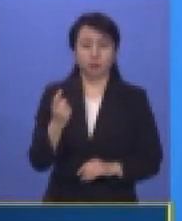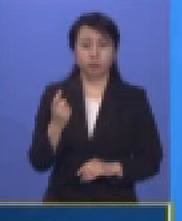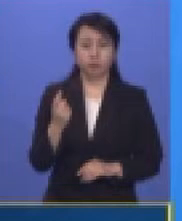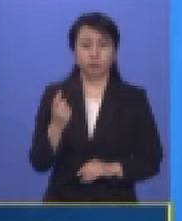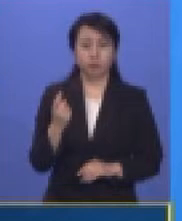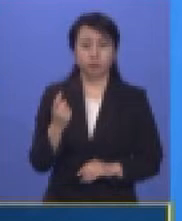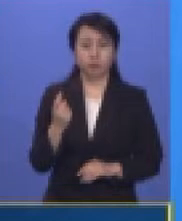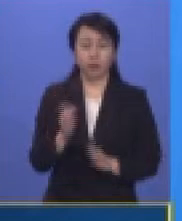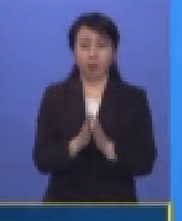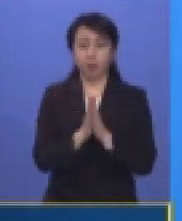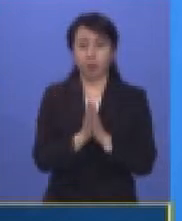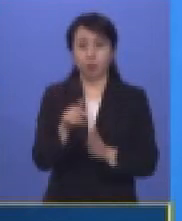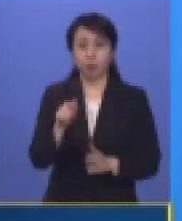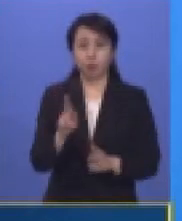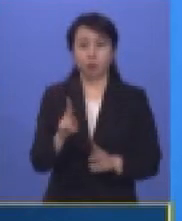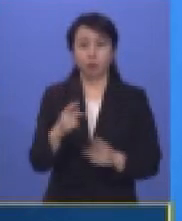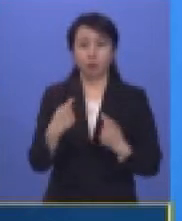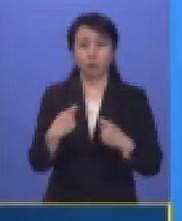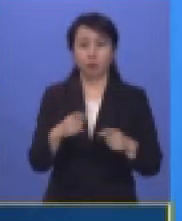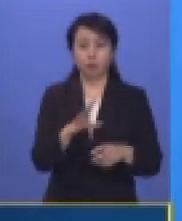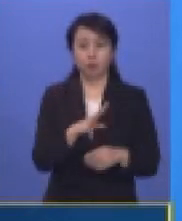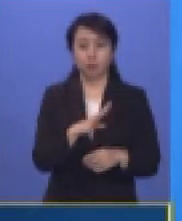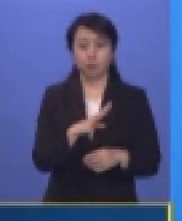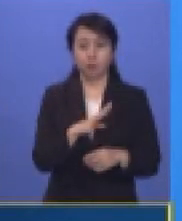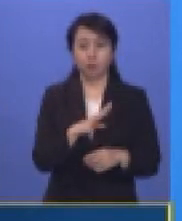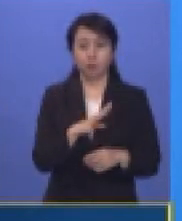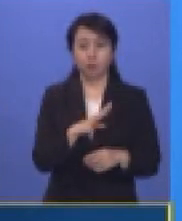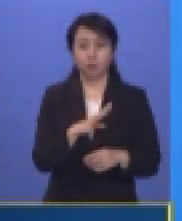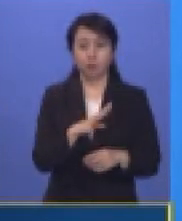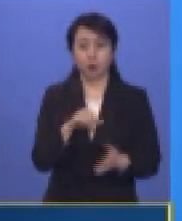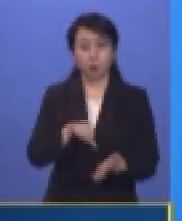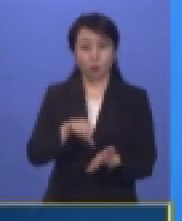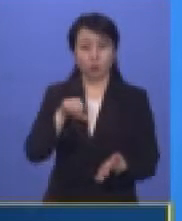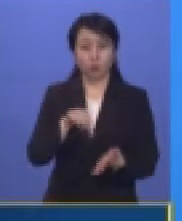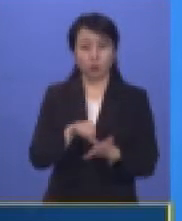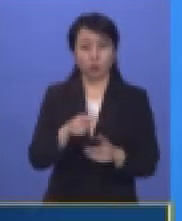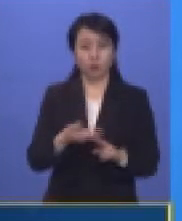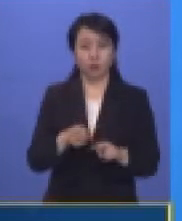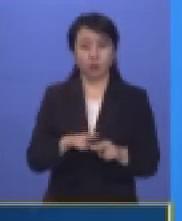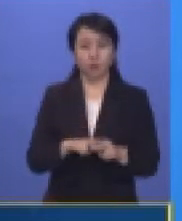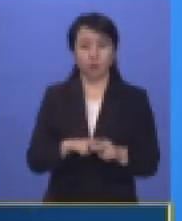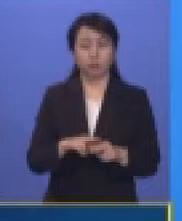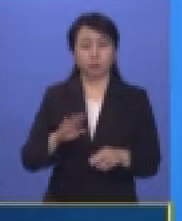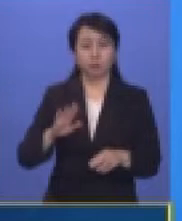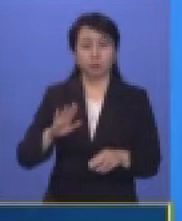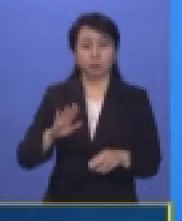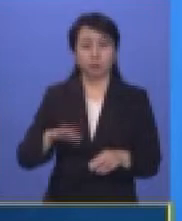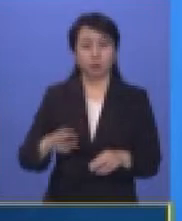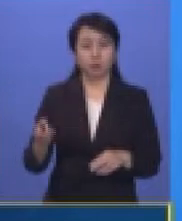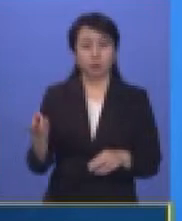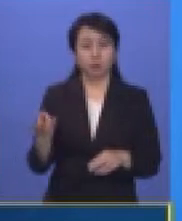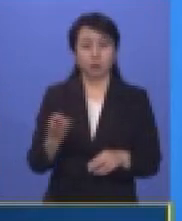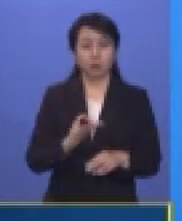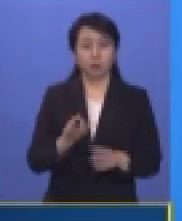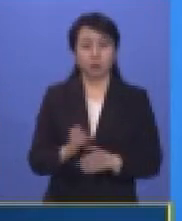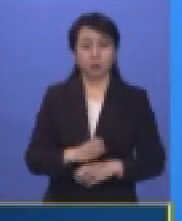И попросим тех, кто, кстати, и продавал, и кто закладывал, принять участие в этом. Потом, значит, нам на